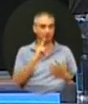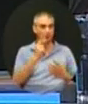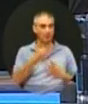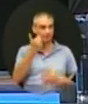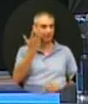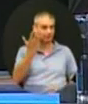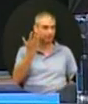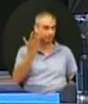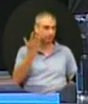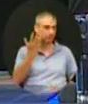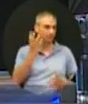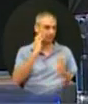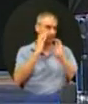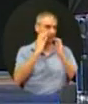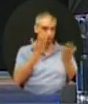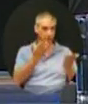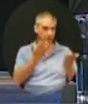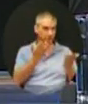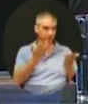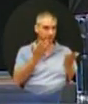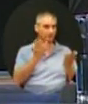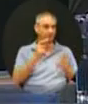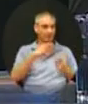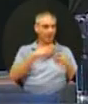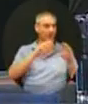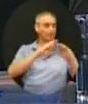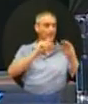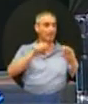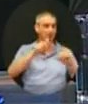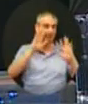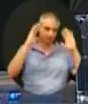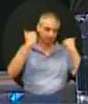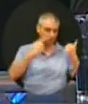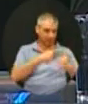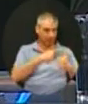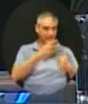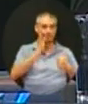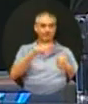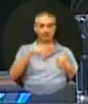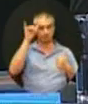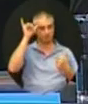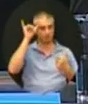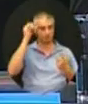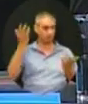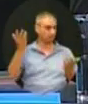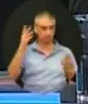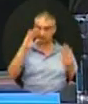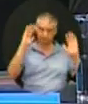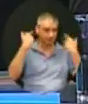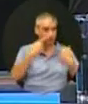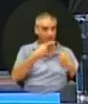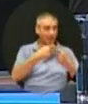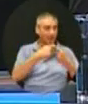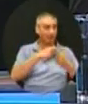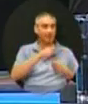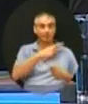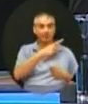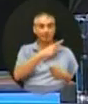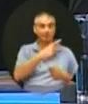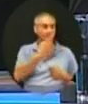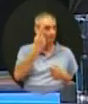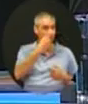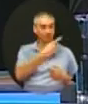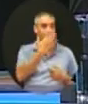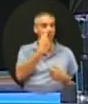מנהיגים אבל בוודאי כלי תקשורת ופרלמנט גם במצרים וגם בירדן הרי במצרים חבר פרלמנט שנדמה